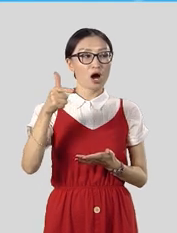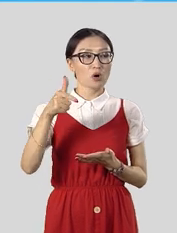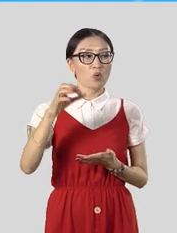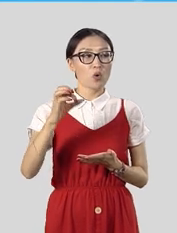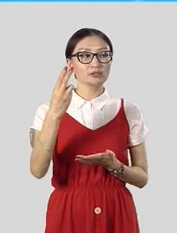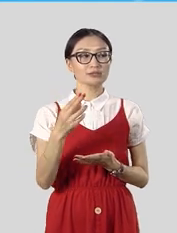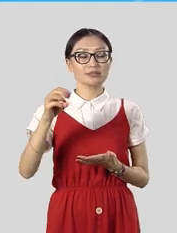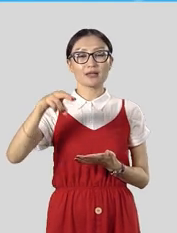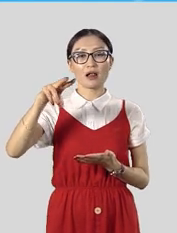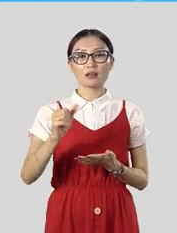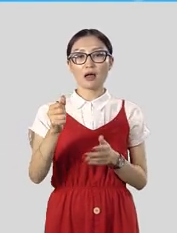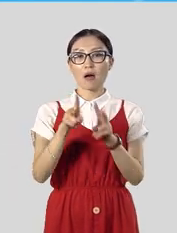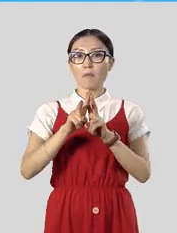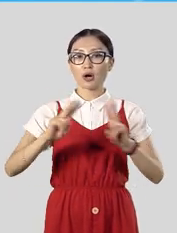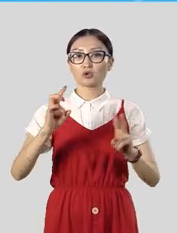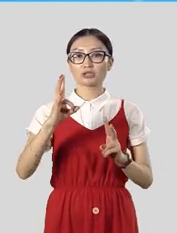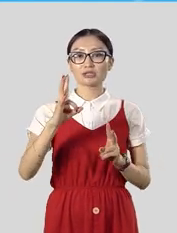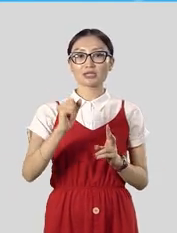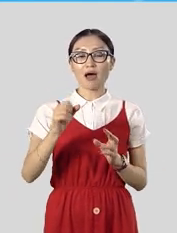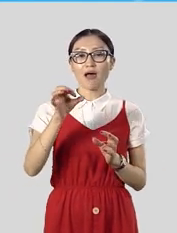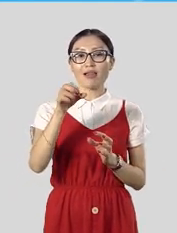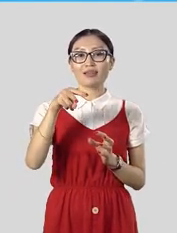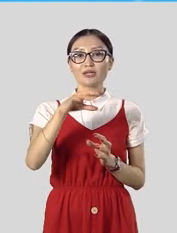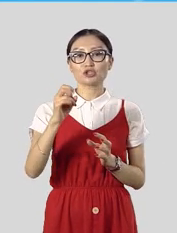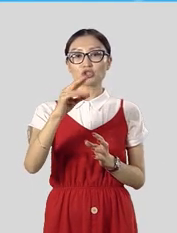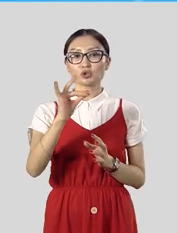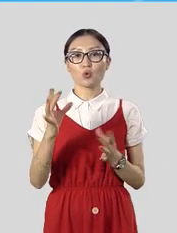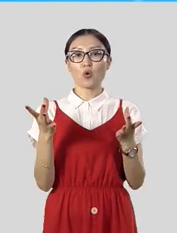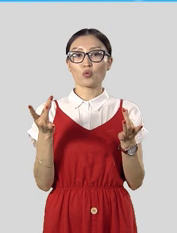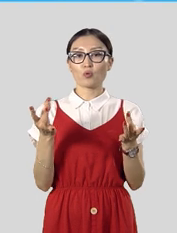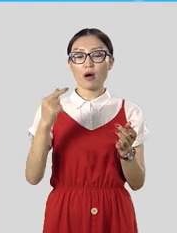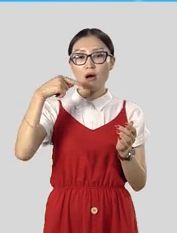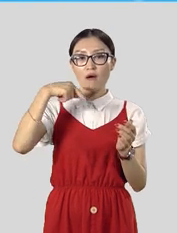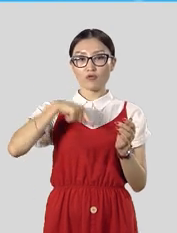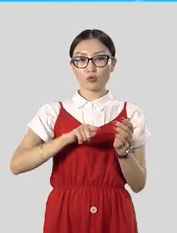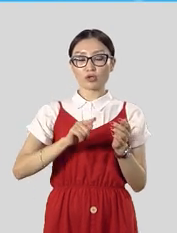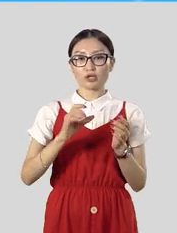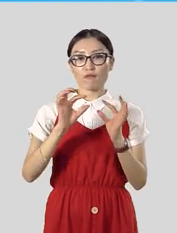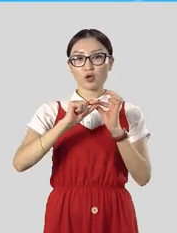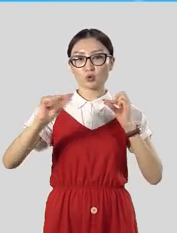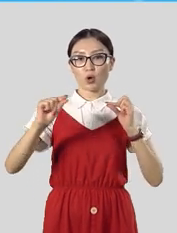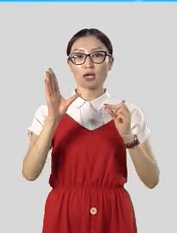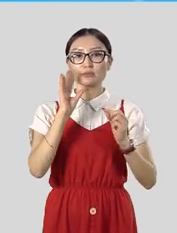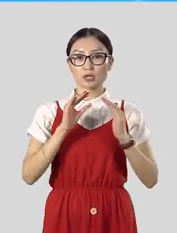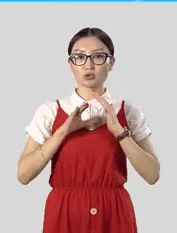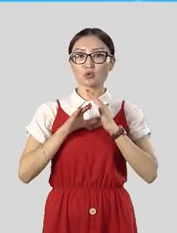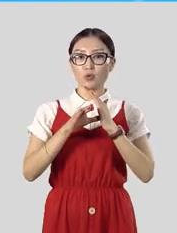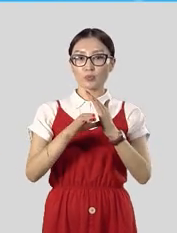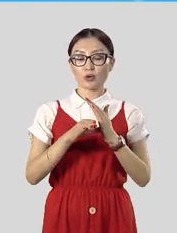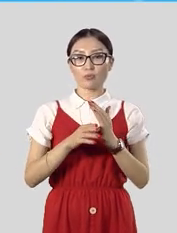фагоцителла, похожую на личинку губок с клетками внутреннего слоя, способными